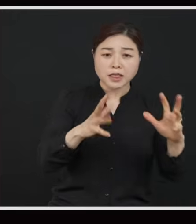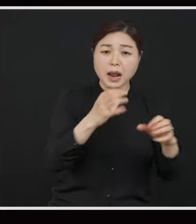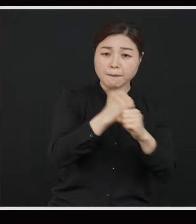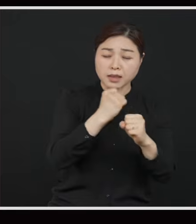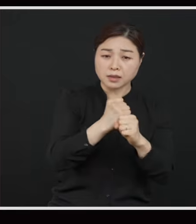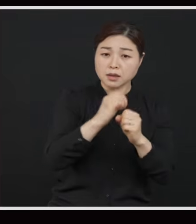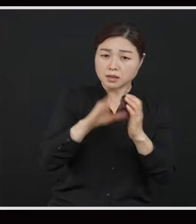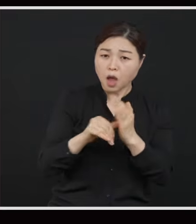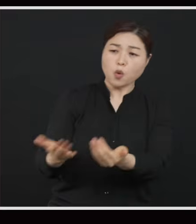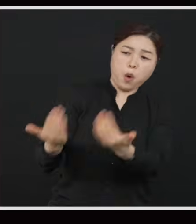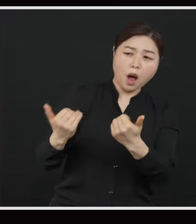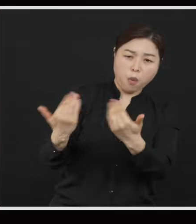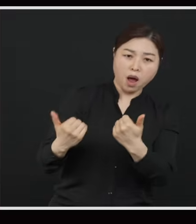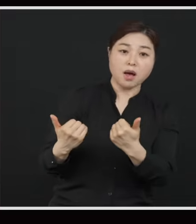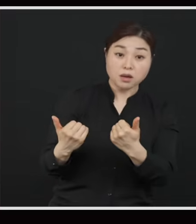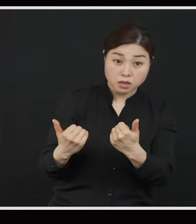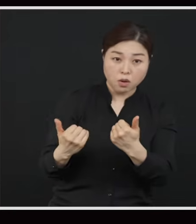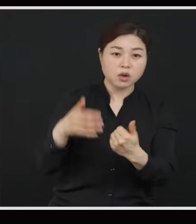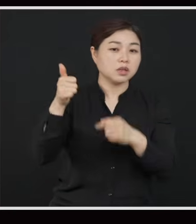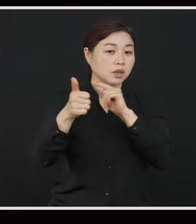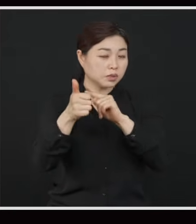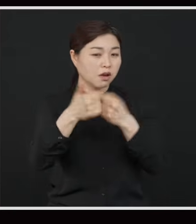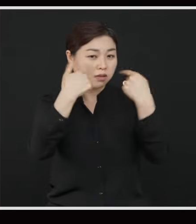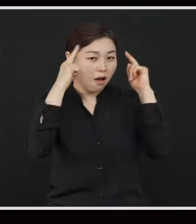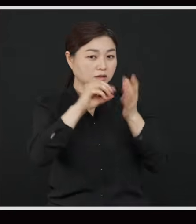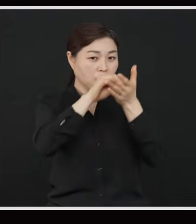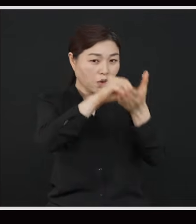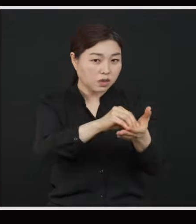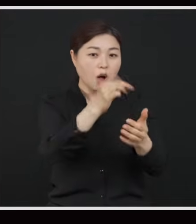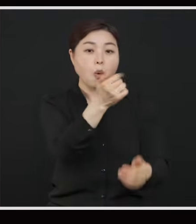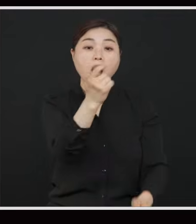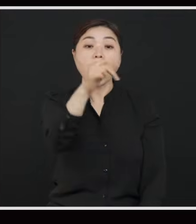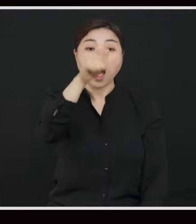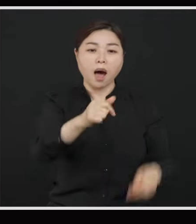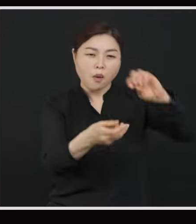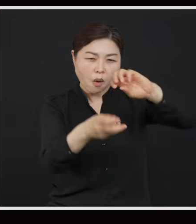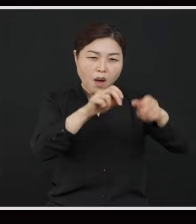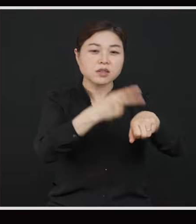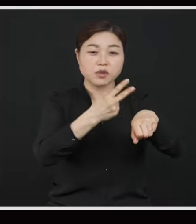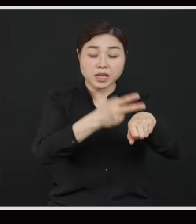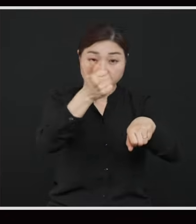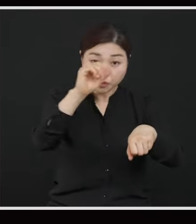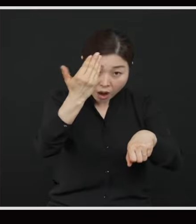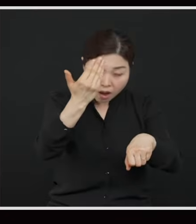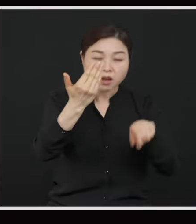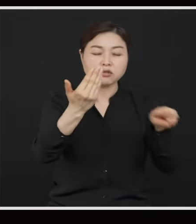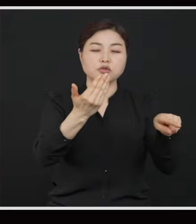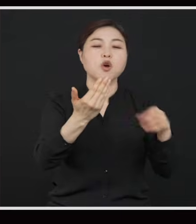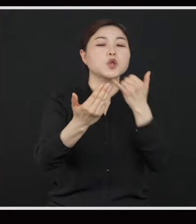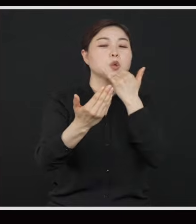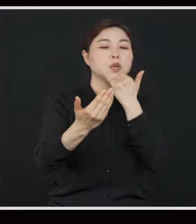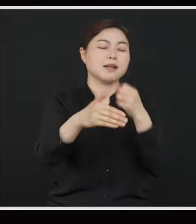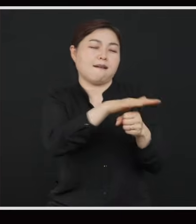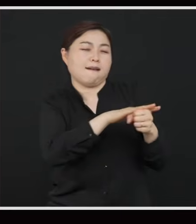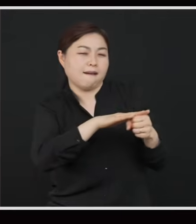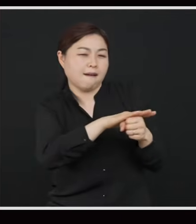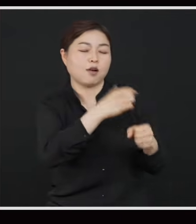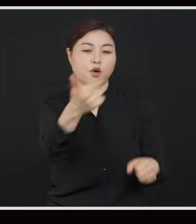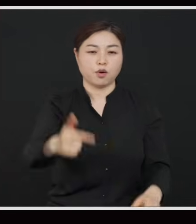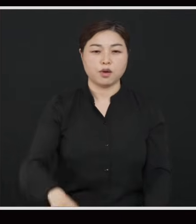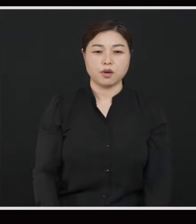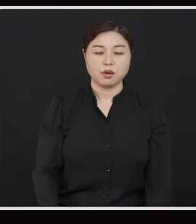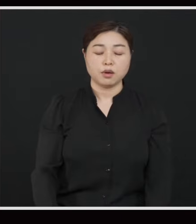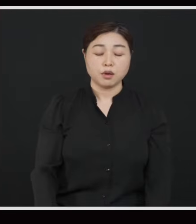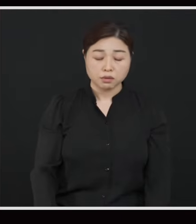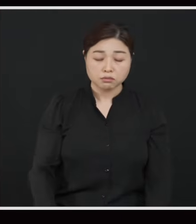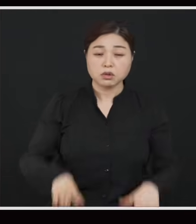만드는데 동참해라. 그래서 이 사람이 대학을 가서 화학 교수가 되고 그 다음에 애국자가 됩니다. 그런데